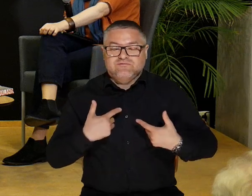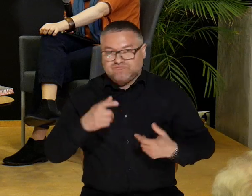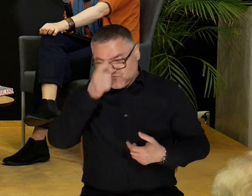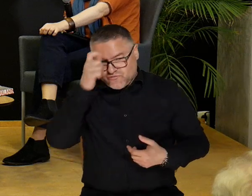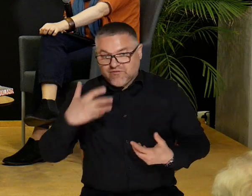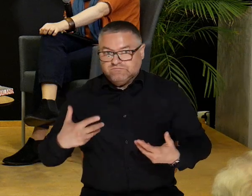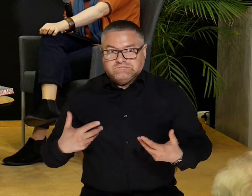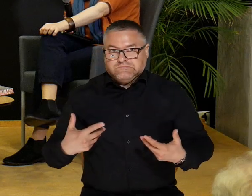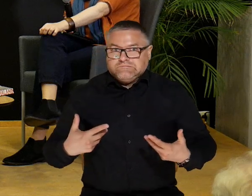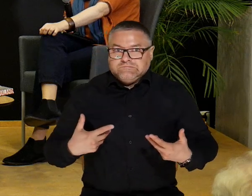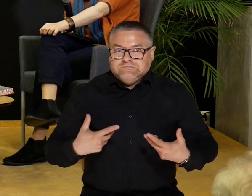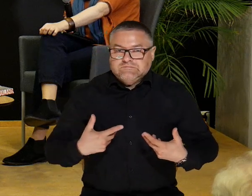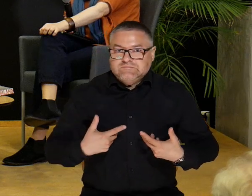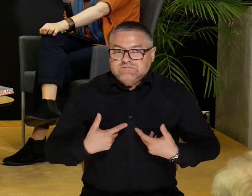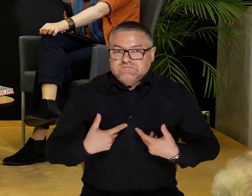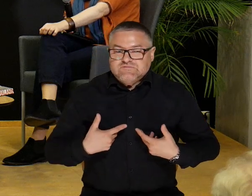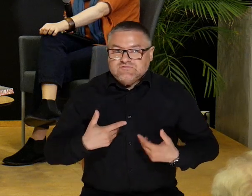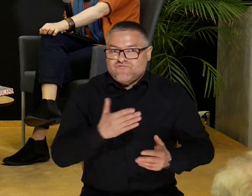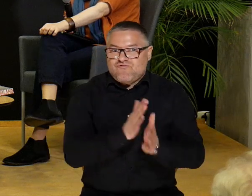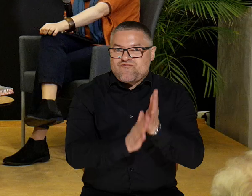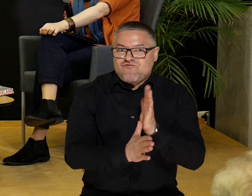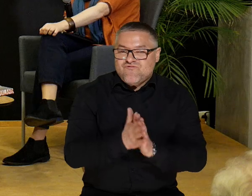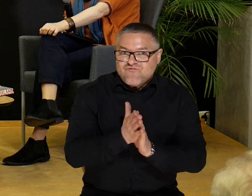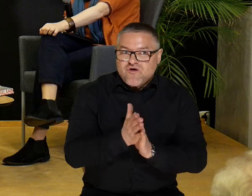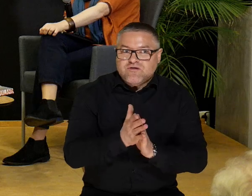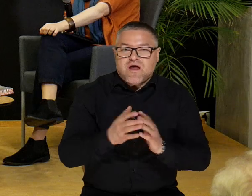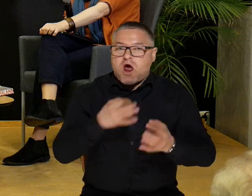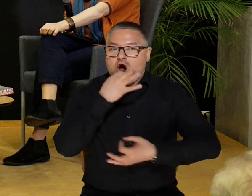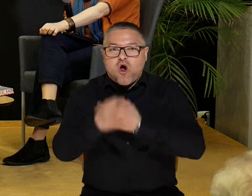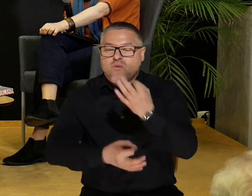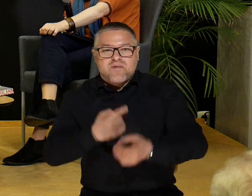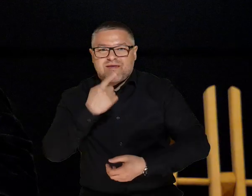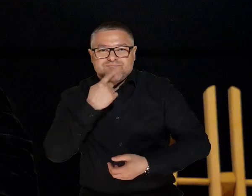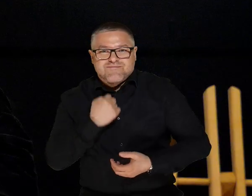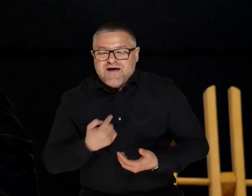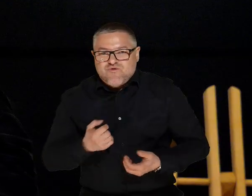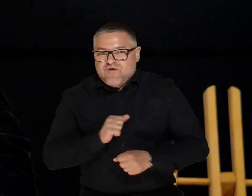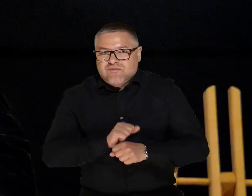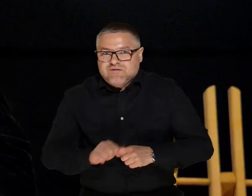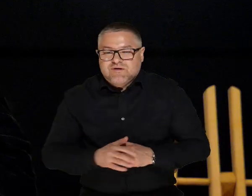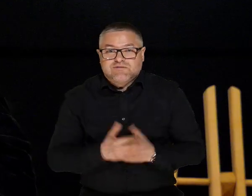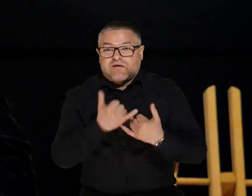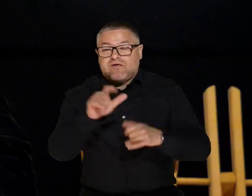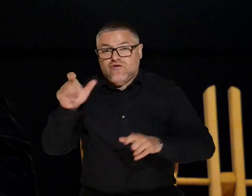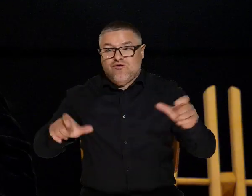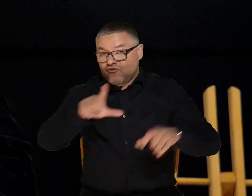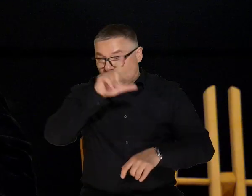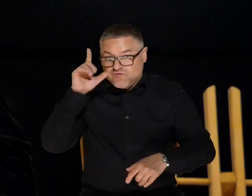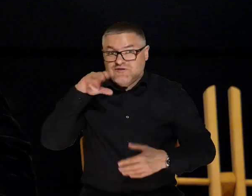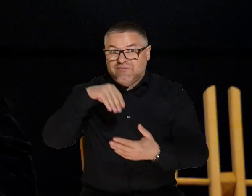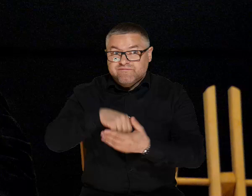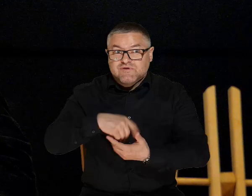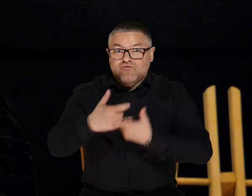człowiek przeżył wojnę, o czym nie opowiada za bardzo dużo. I pewnie inni ludzie, którzy byli zaangażowani